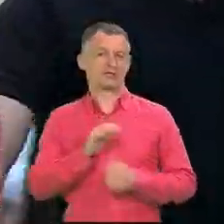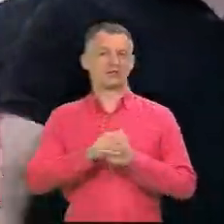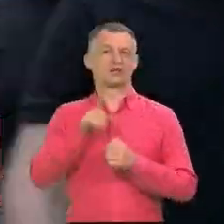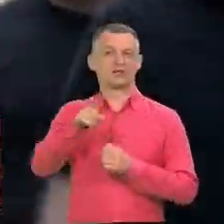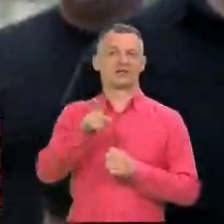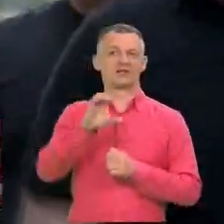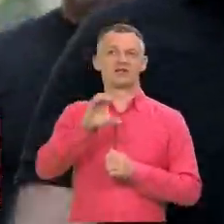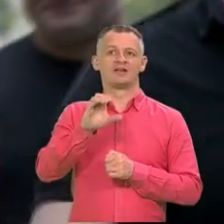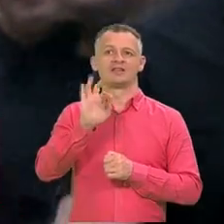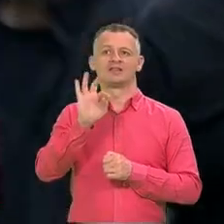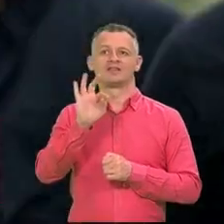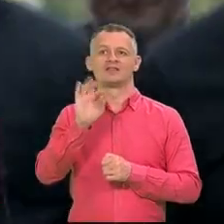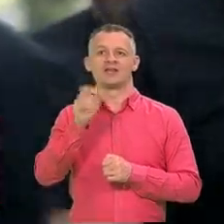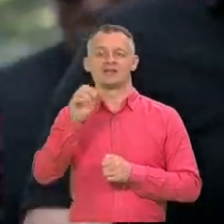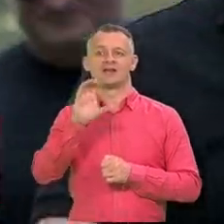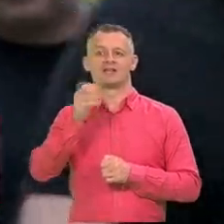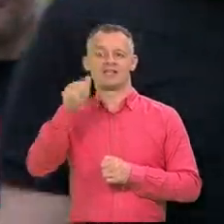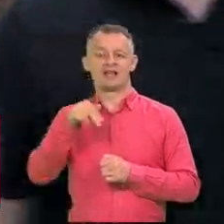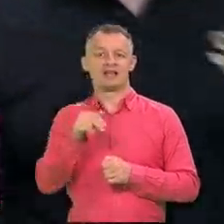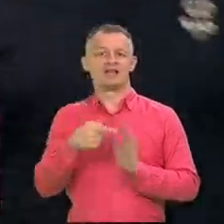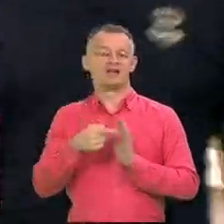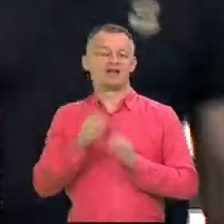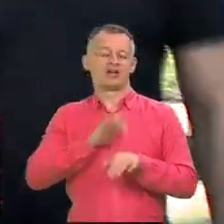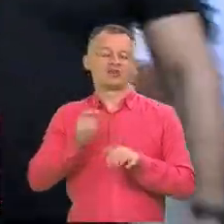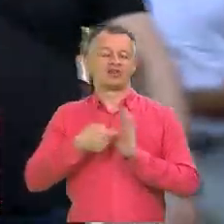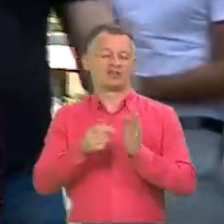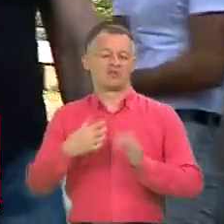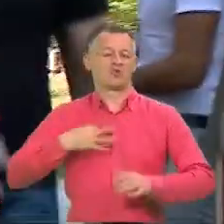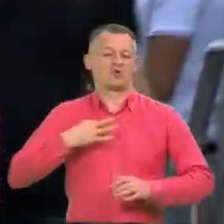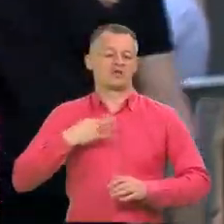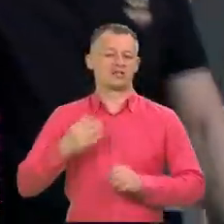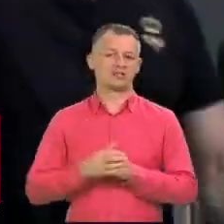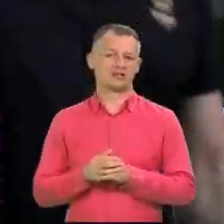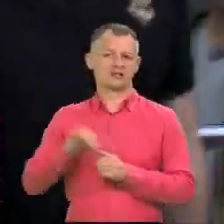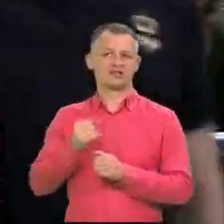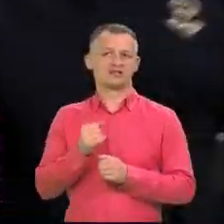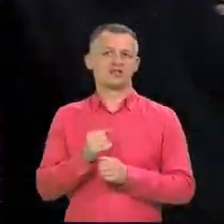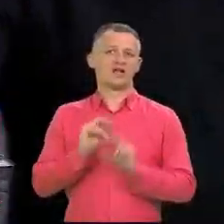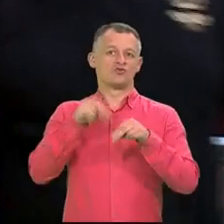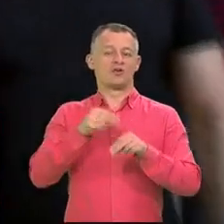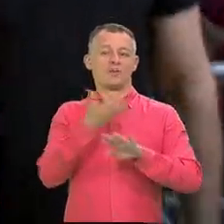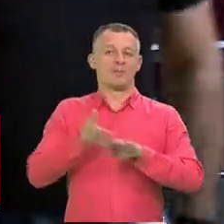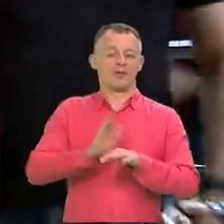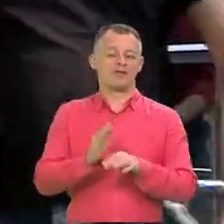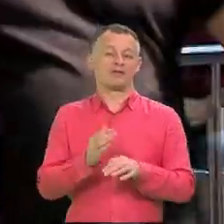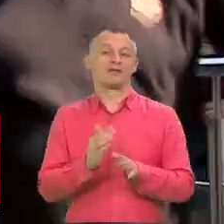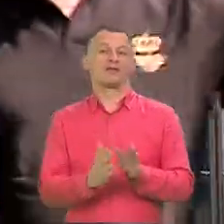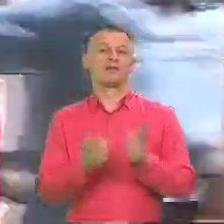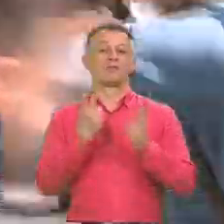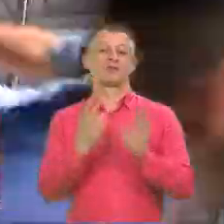Tate a jucat cartea Nepăsării și a încercat parcă să ia fața mai cunoscutului său frate, controversatul